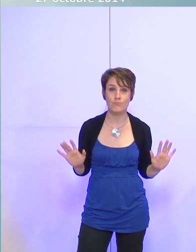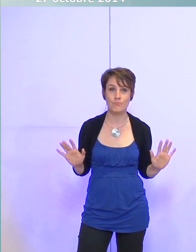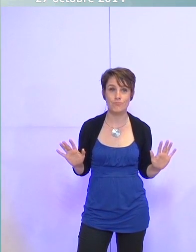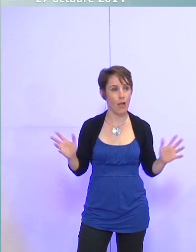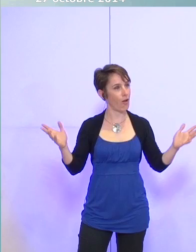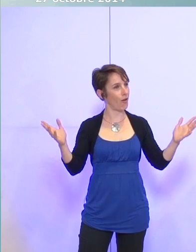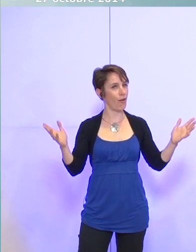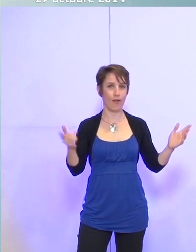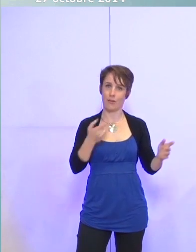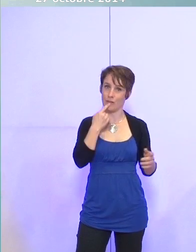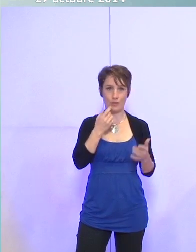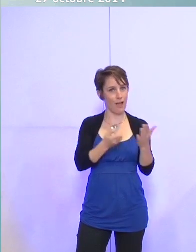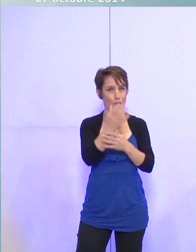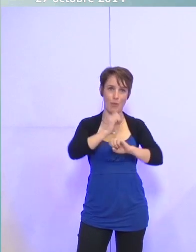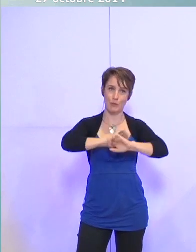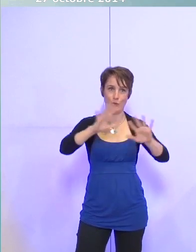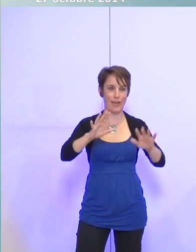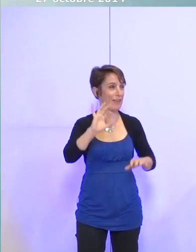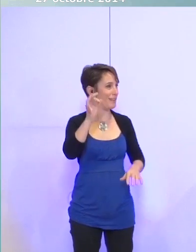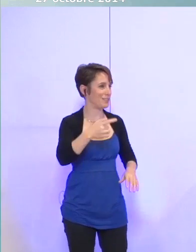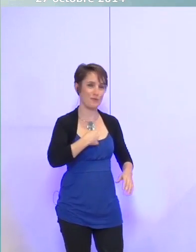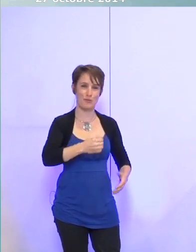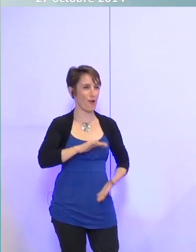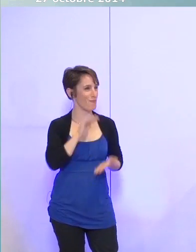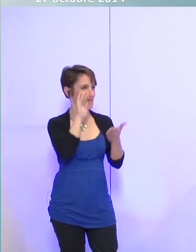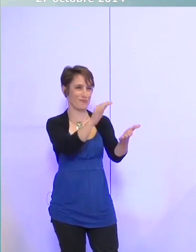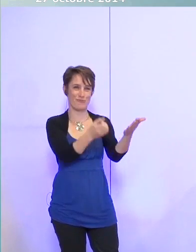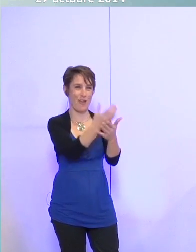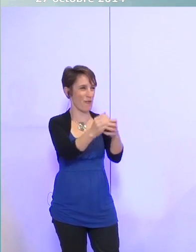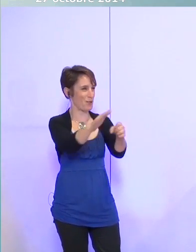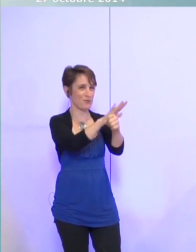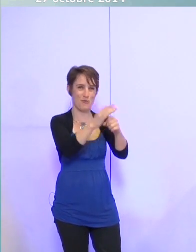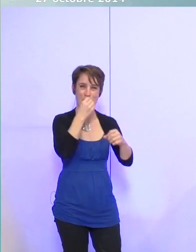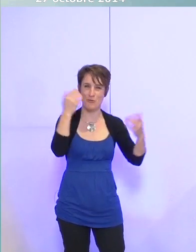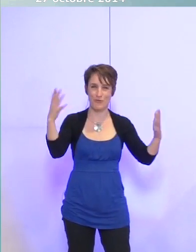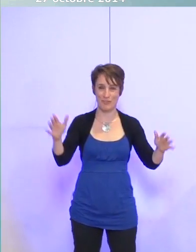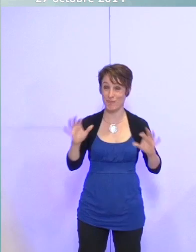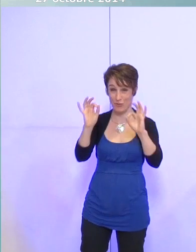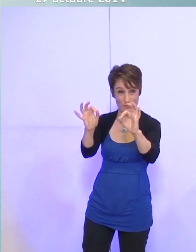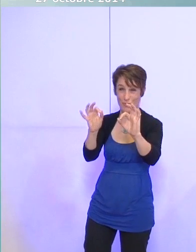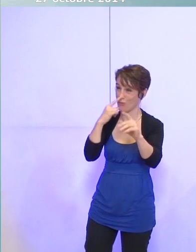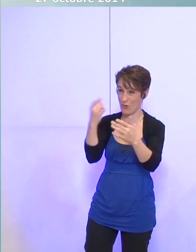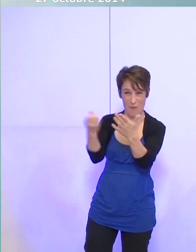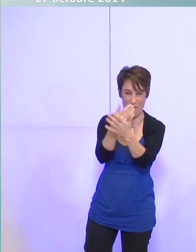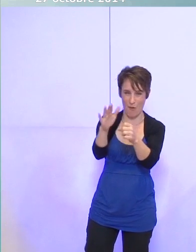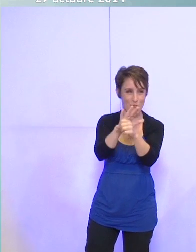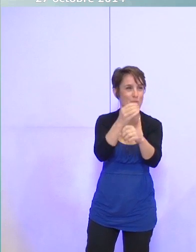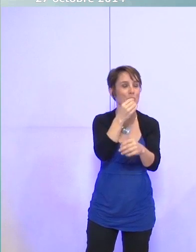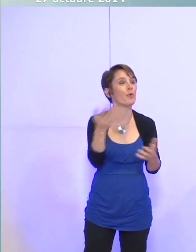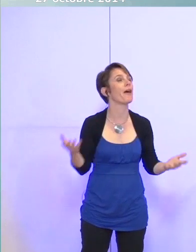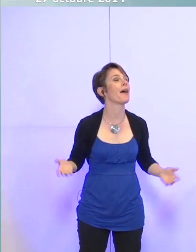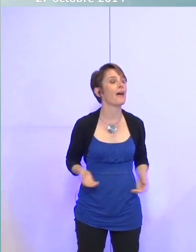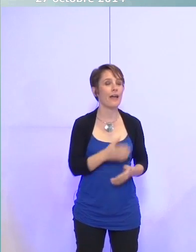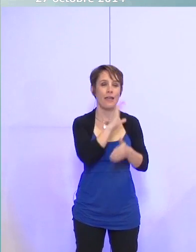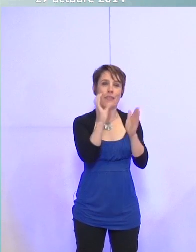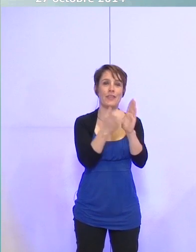Voilà qui semble clair. J'avais tout dit. Vous avez tout dit, effectivement. Donc, je soumets cette